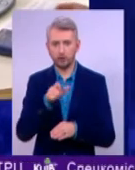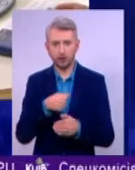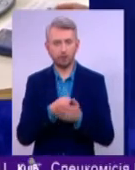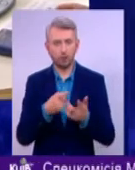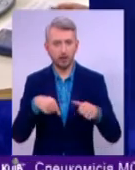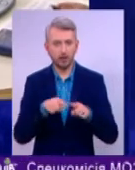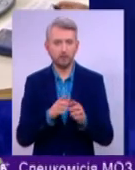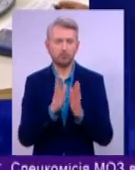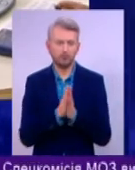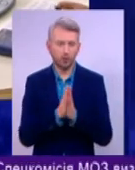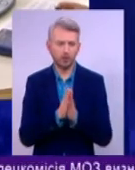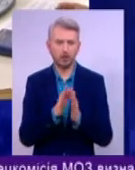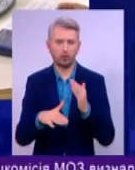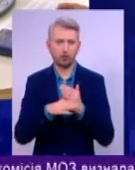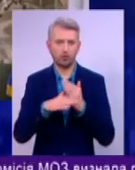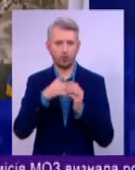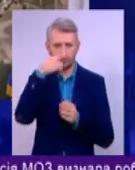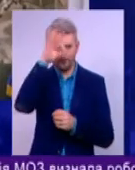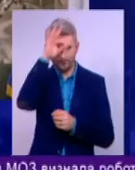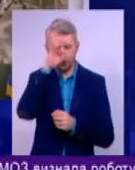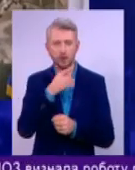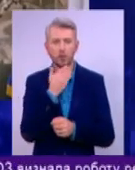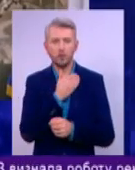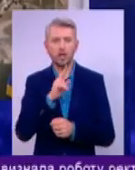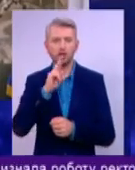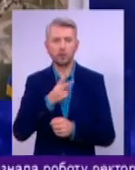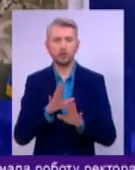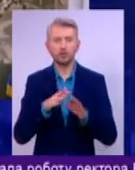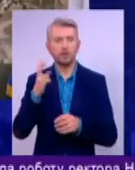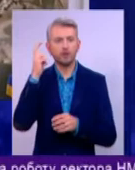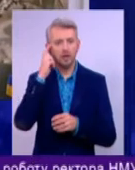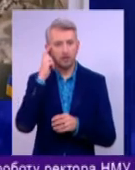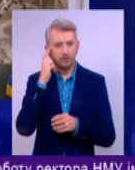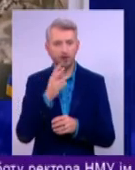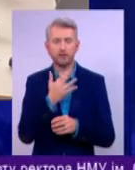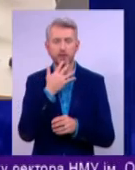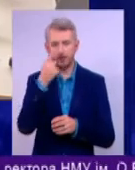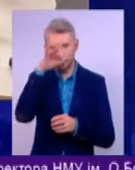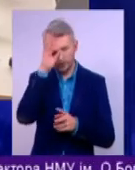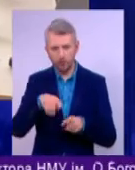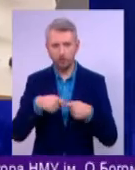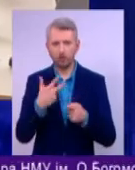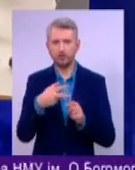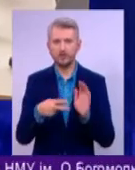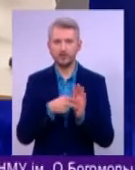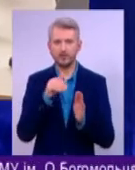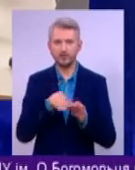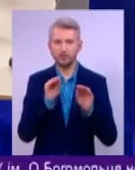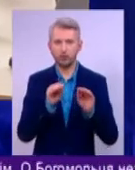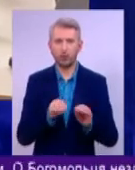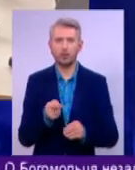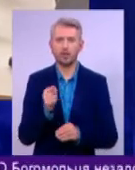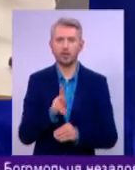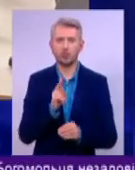хіба просити по допомогу правоохоронців. За останні 2 роки лише у Києві до Нацполіції передали 37 тисяч протоколів на тих,